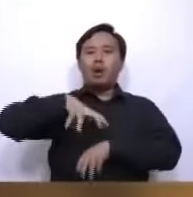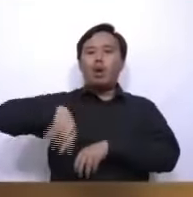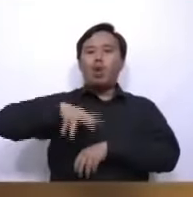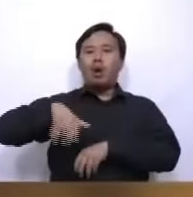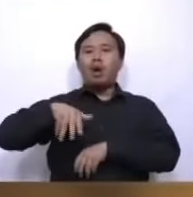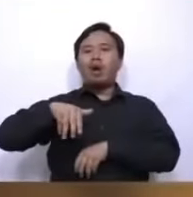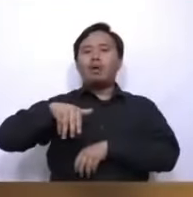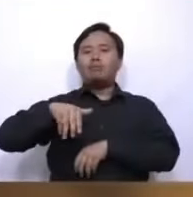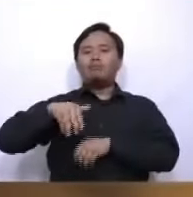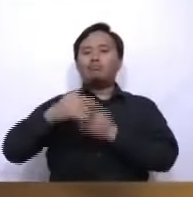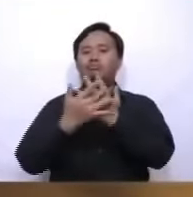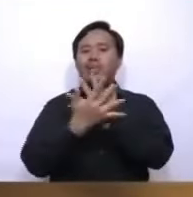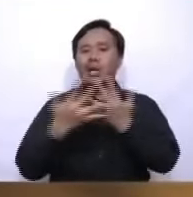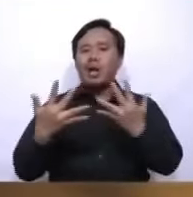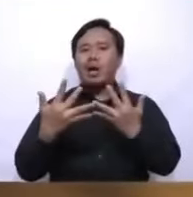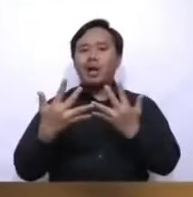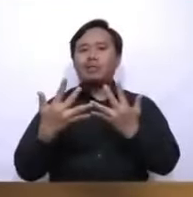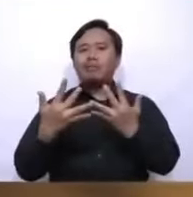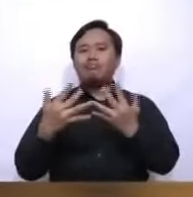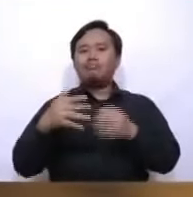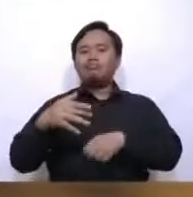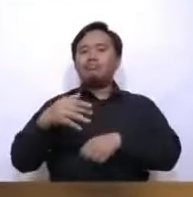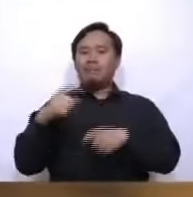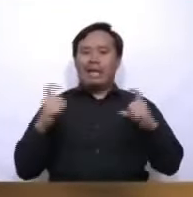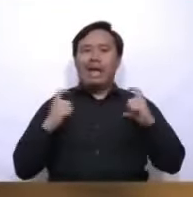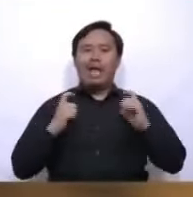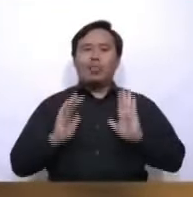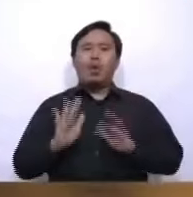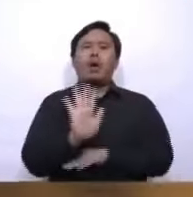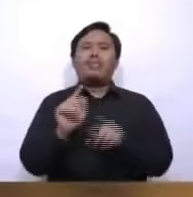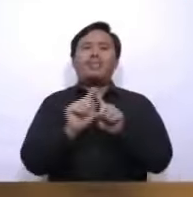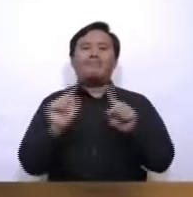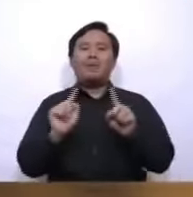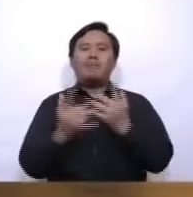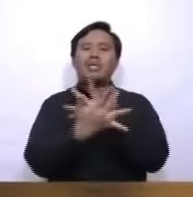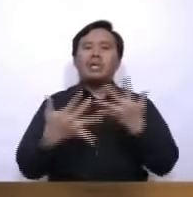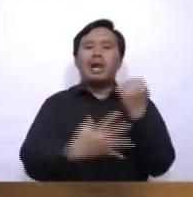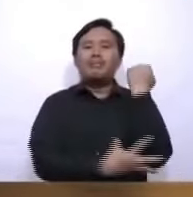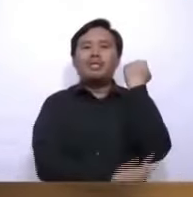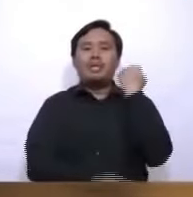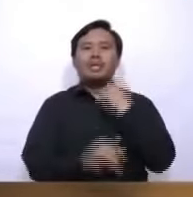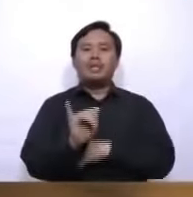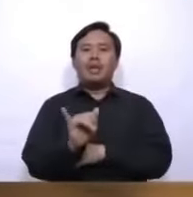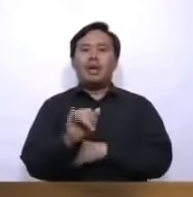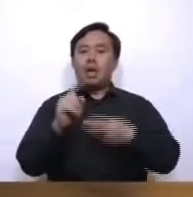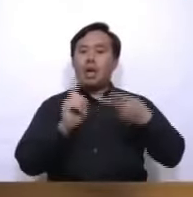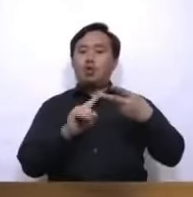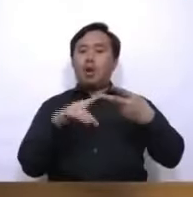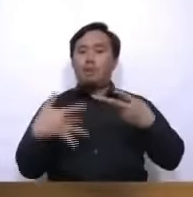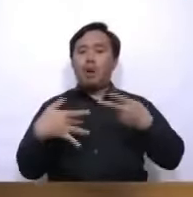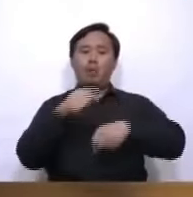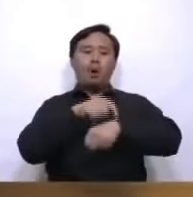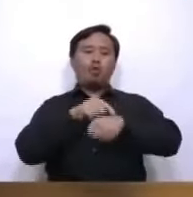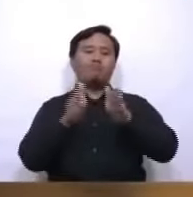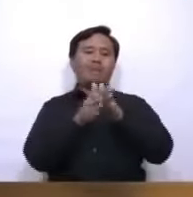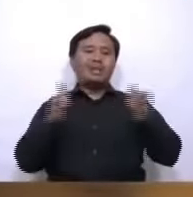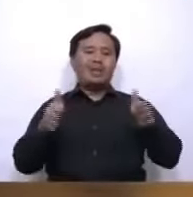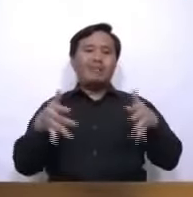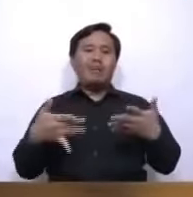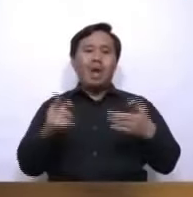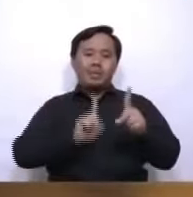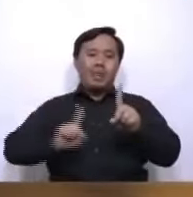yang berkunjung kepada masyarakat, bukan hanya masyarakat kaya, tetapi juga masyarakat miskin. Yang kedua adalah, dalam jangka panjang juga mereka